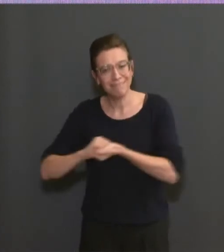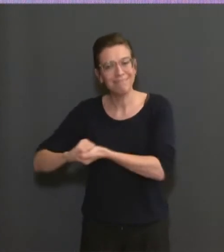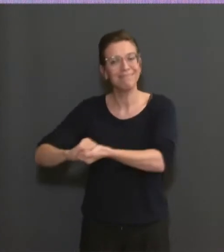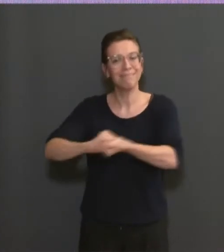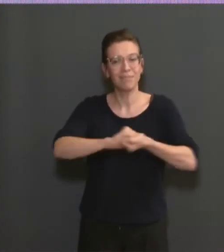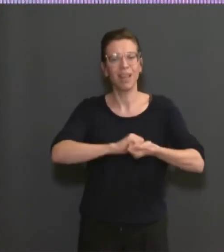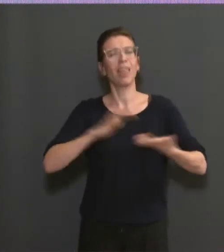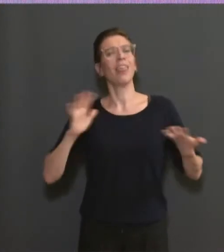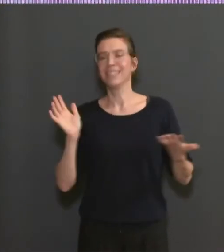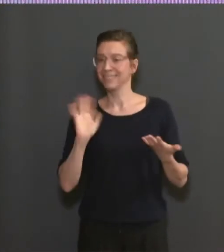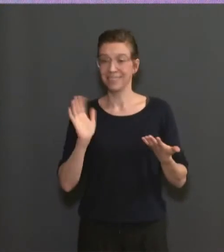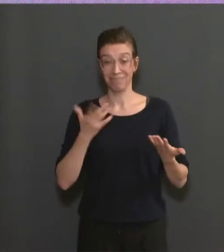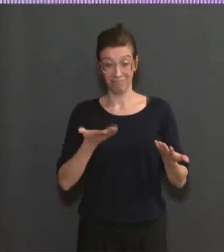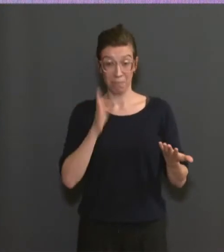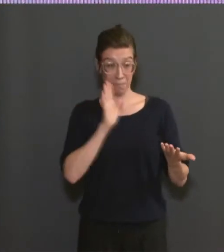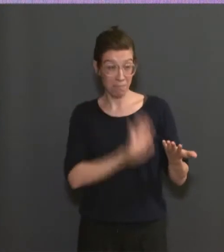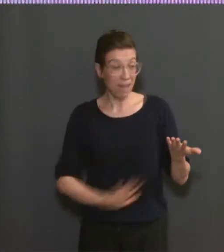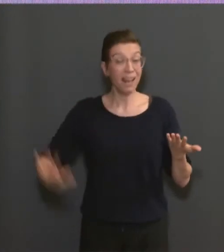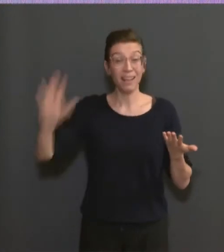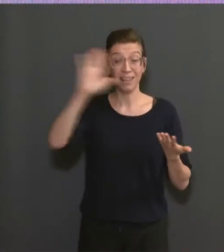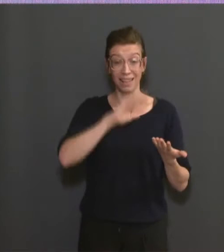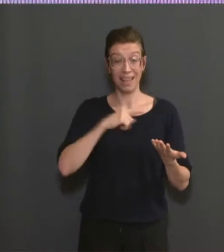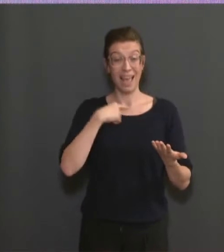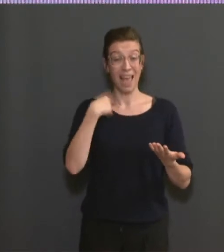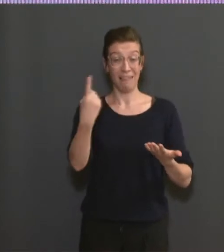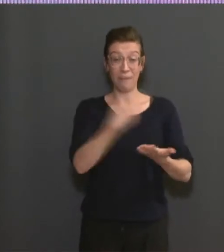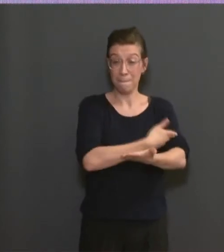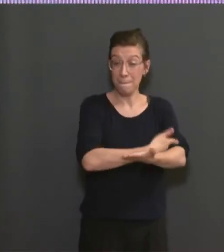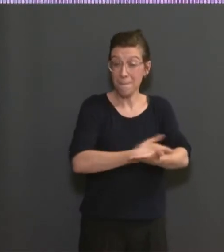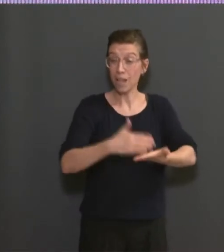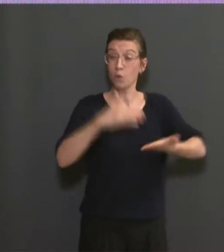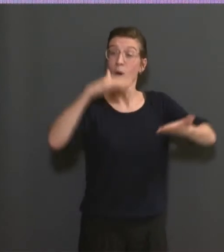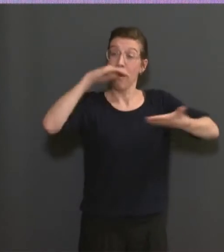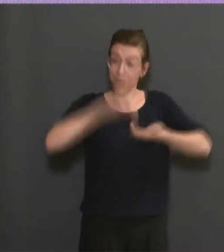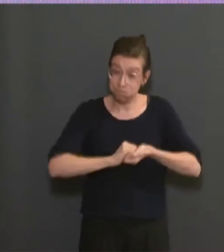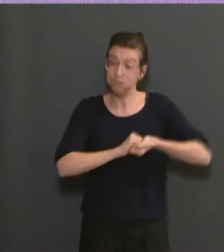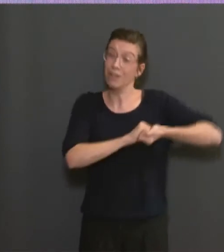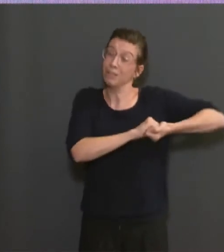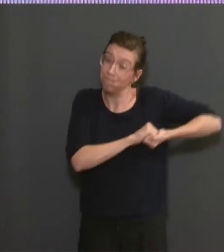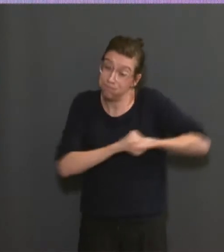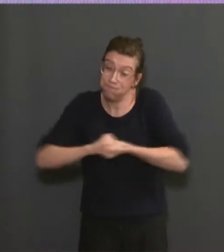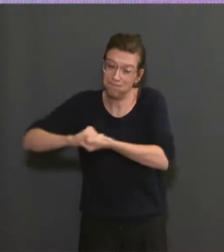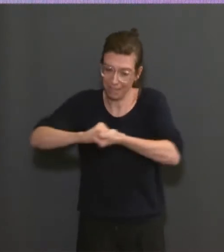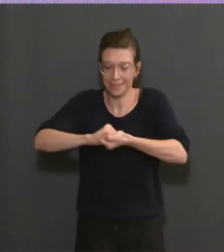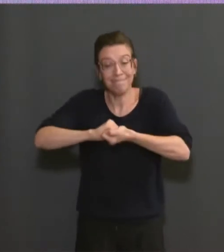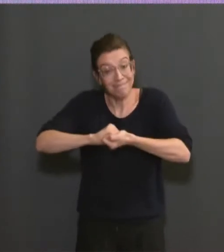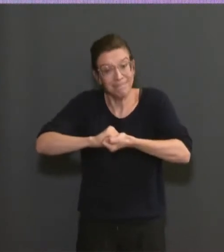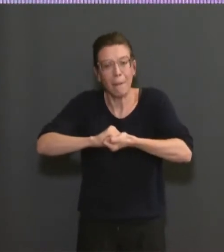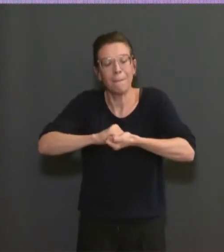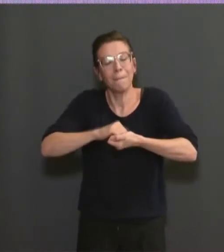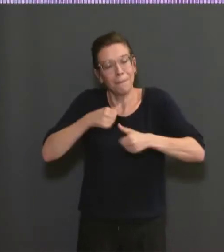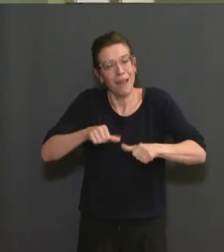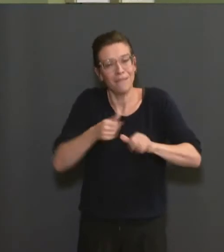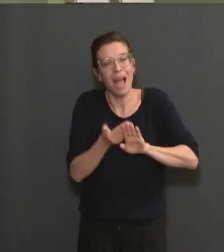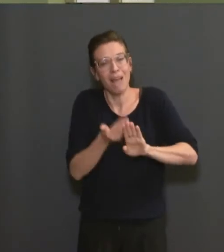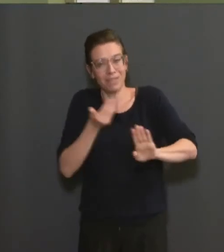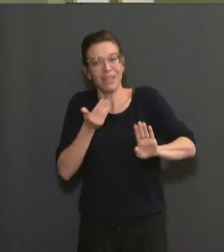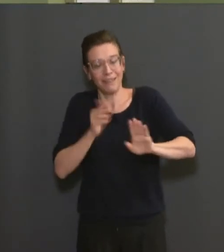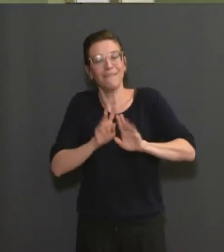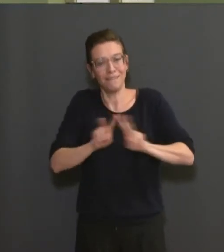we samen het virus klein. Dank u wel en prettige werkweek en schoolweek.